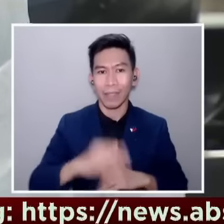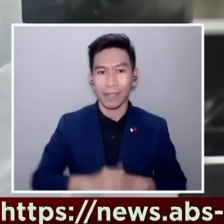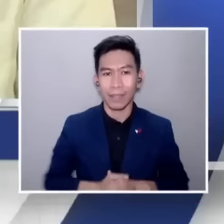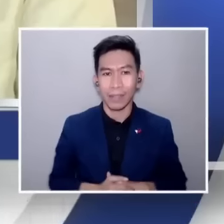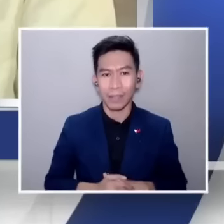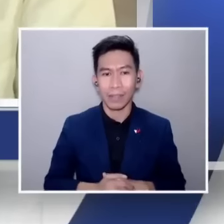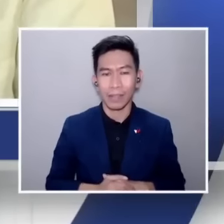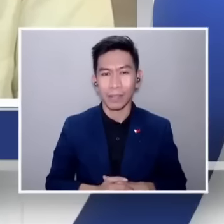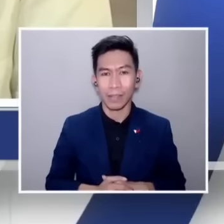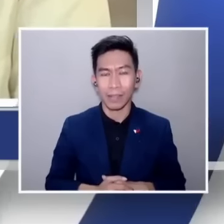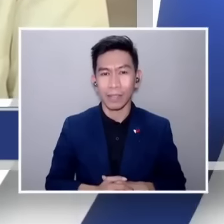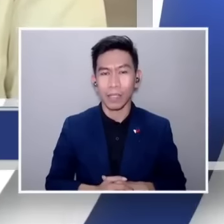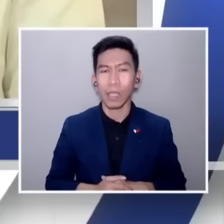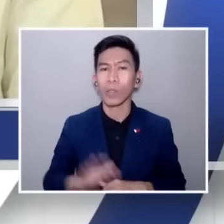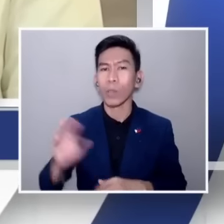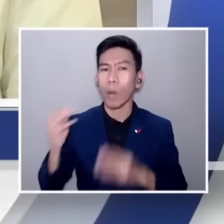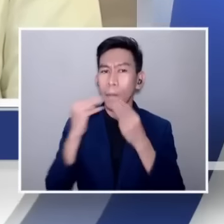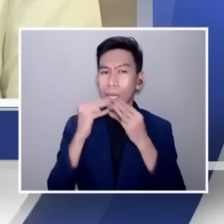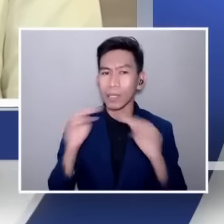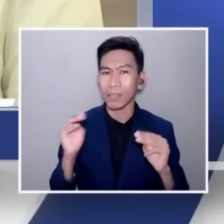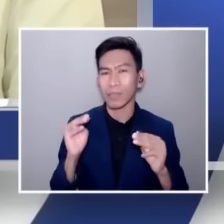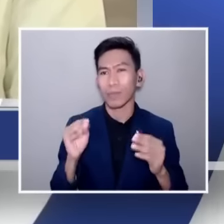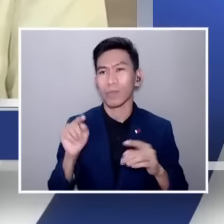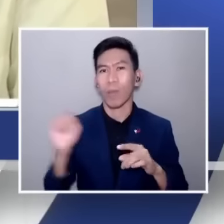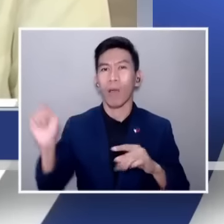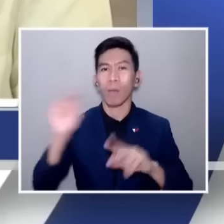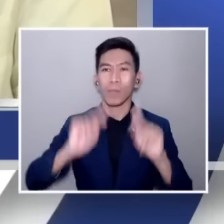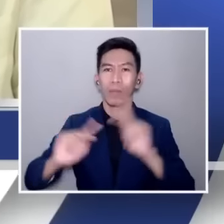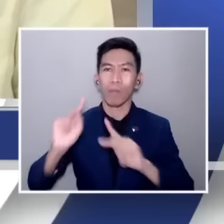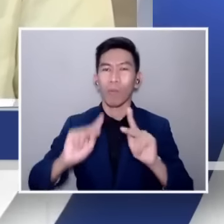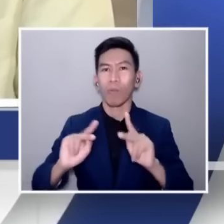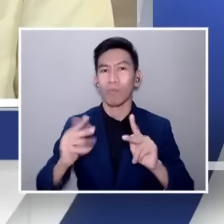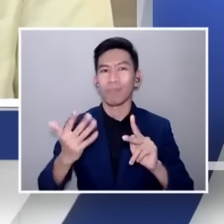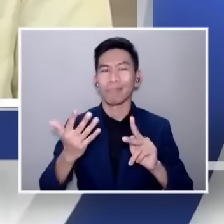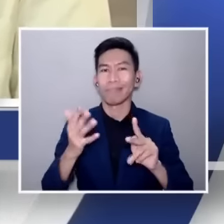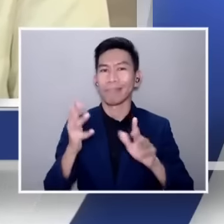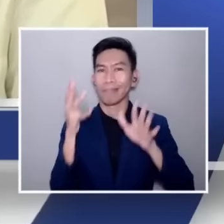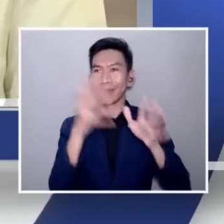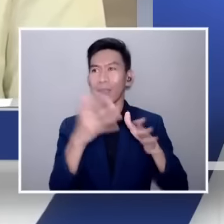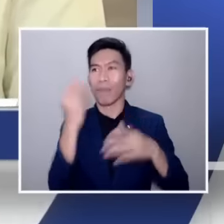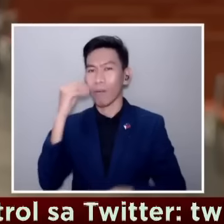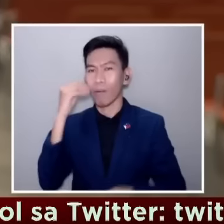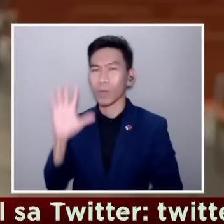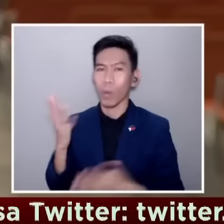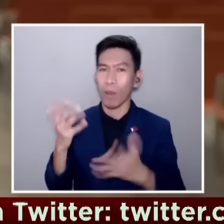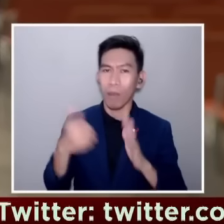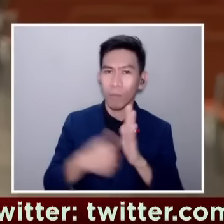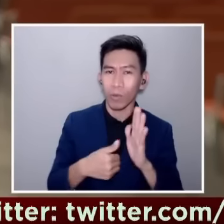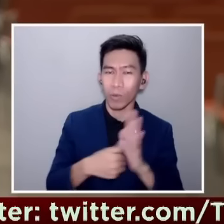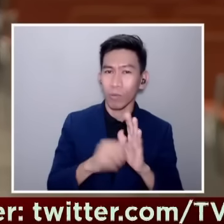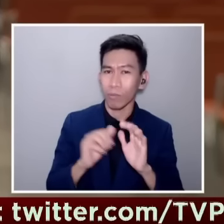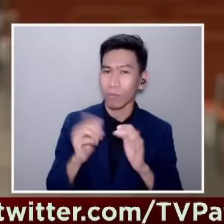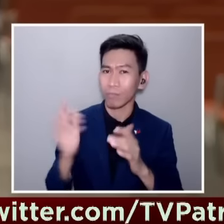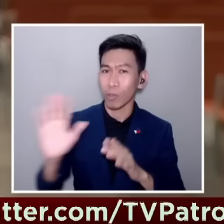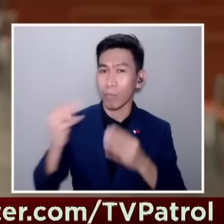hindi makakaboto dahil na disenfranchise kung hindi po tayo mag-extend, Commissioner. Anong gusto nyong sabihin?